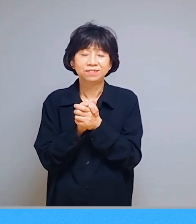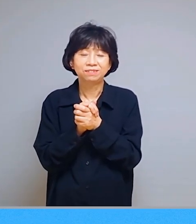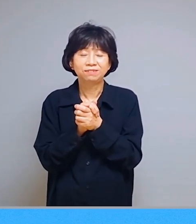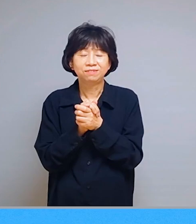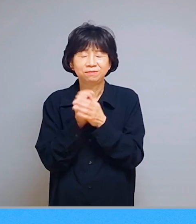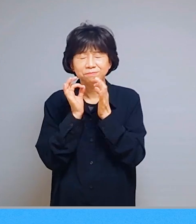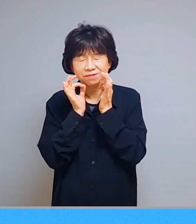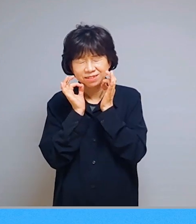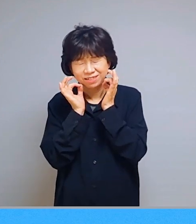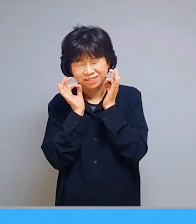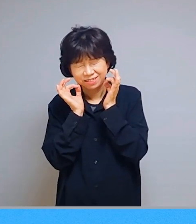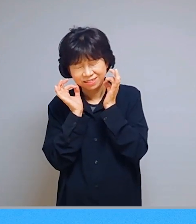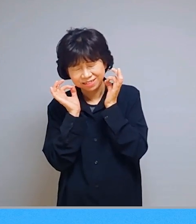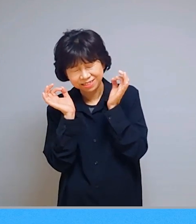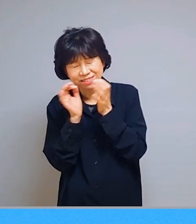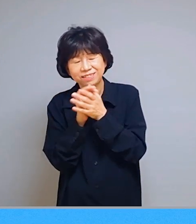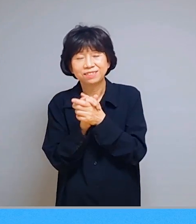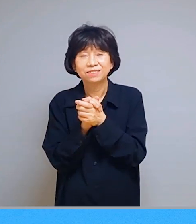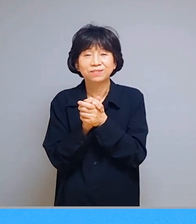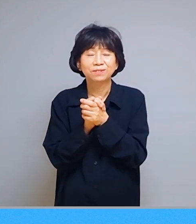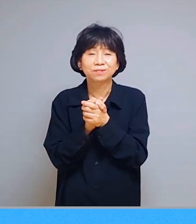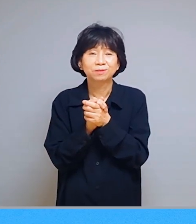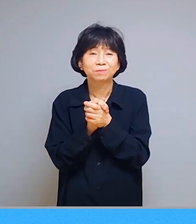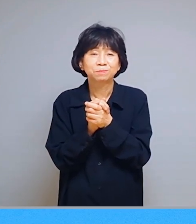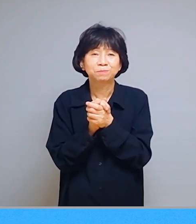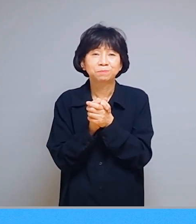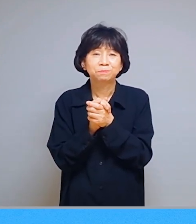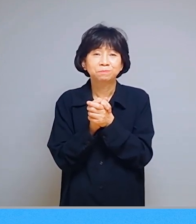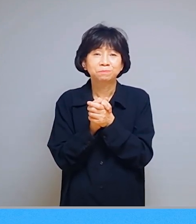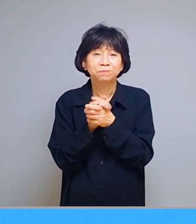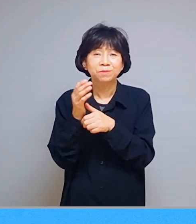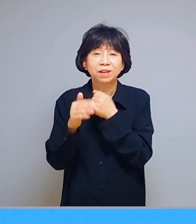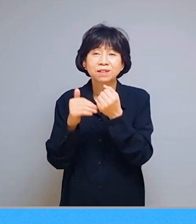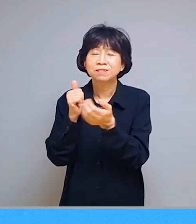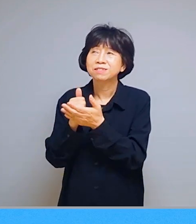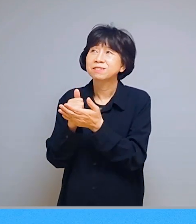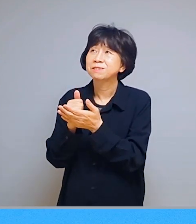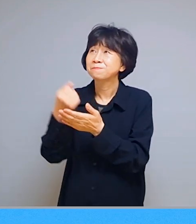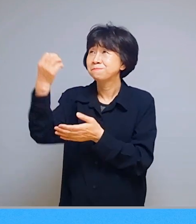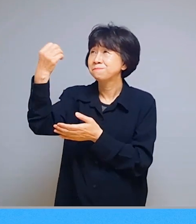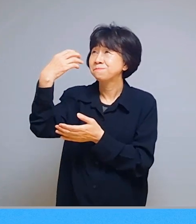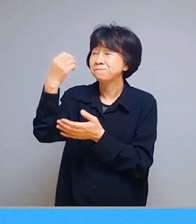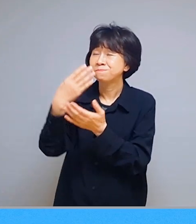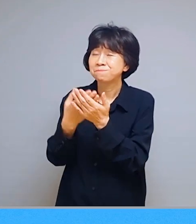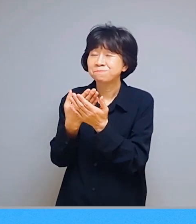절박하게 몸부림치면서 기도합니다. 하나님, 말씀해 주세요.